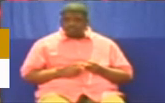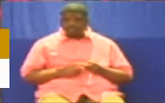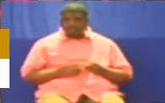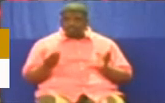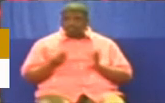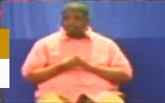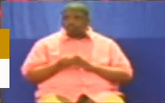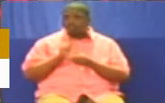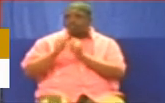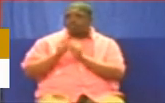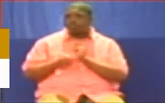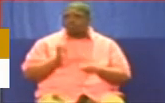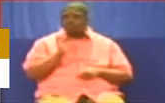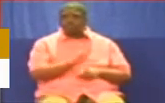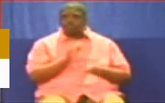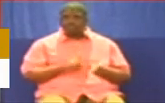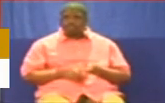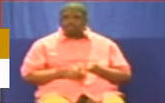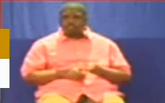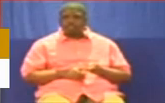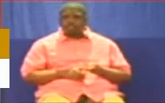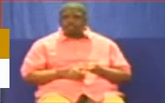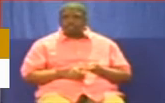pamoja na marekebisho yake.